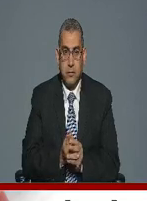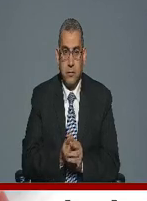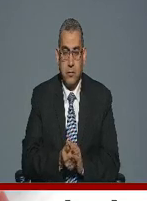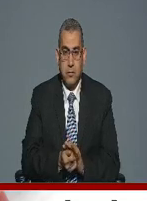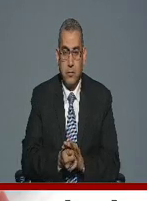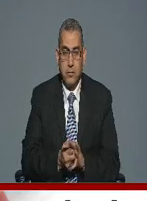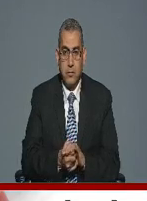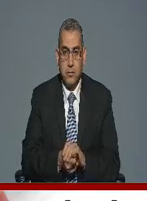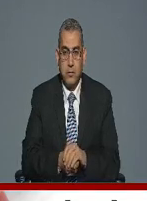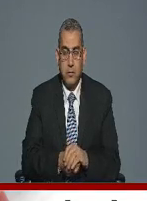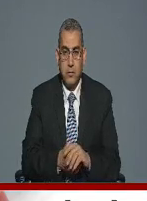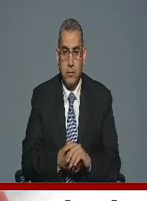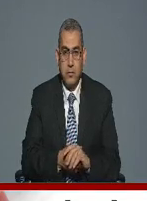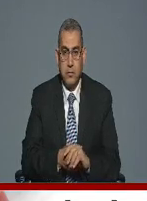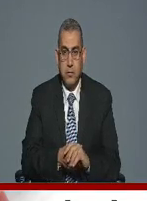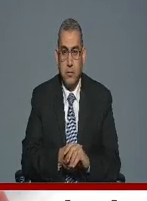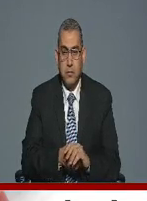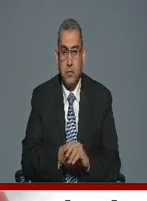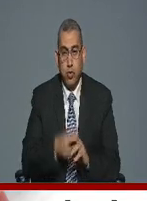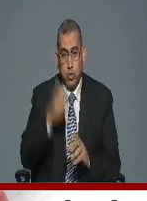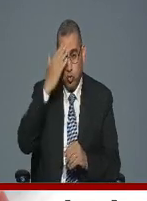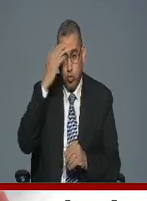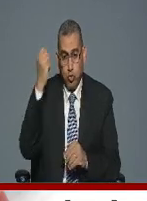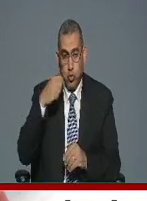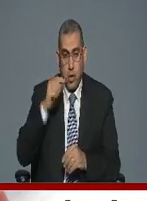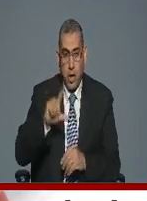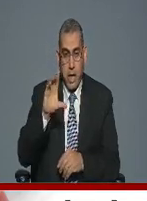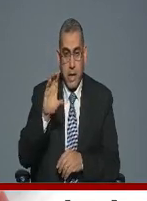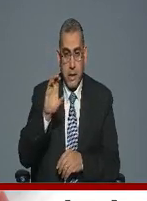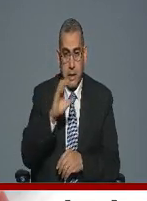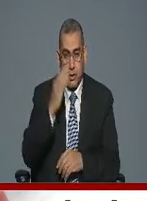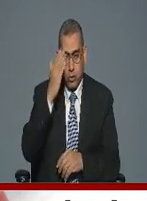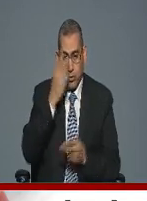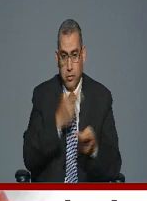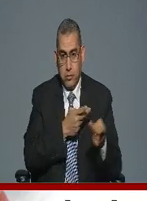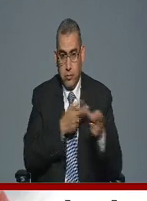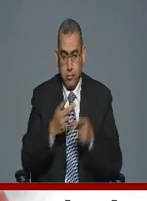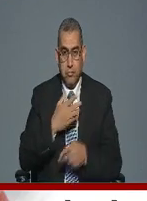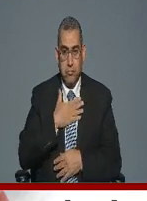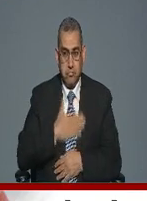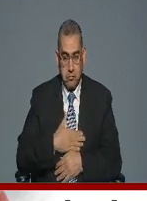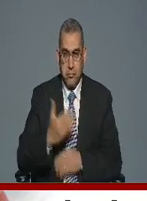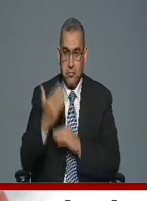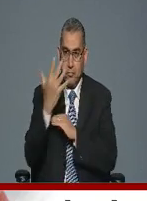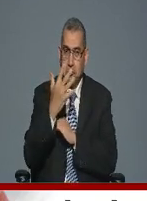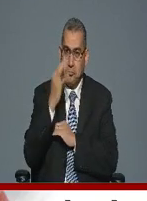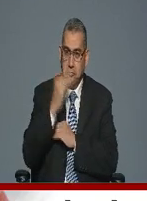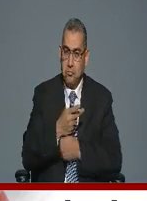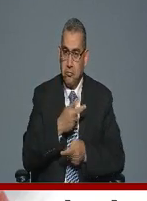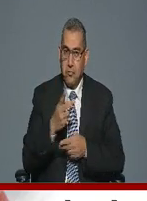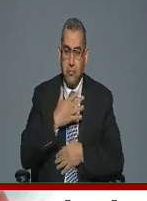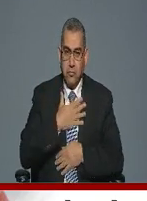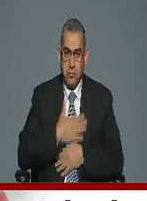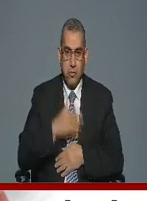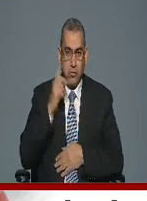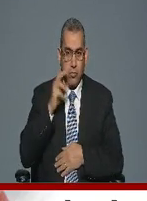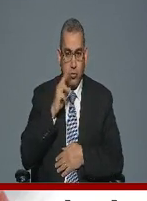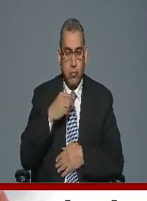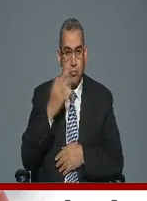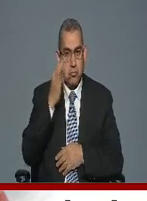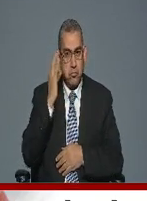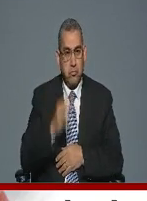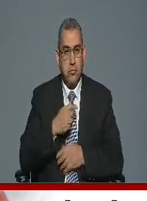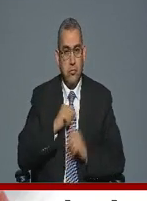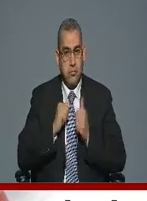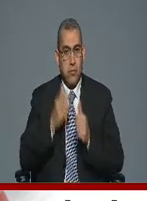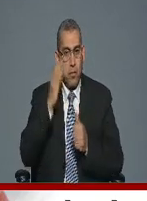Thank you, President Sisi, شكرا سيادة الرئيس السيسي على هذا الترحاب الحار وكرم الضيافة الذي لاقيناه. أنا فخور لوجودي